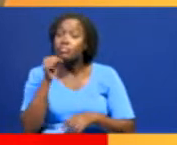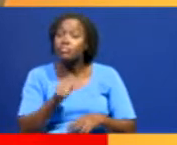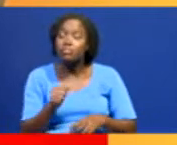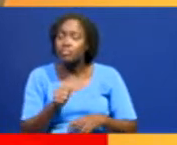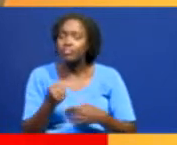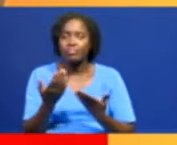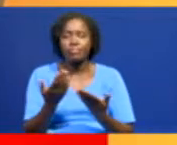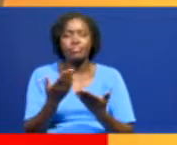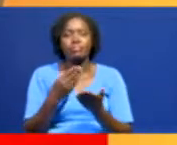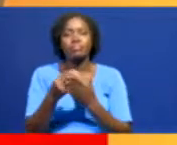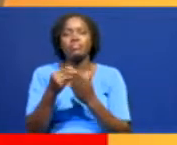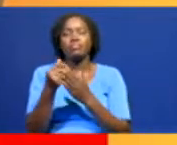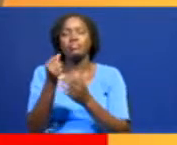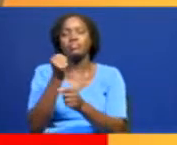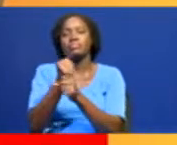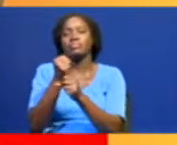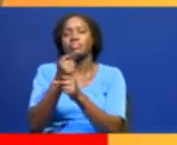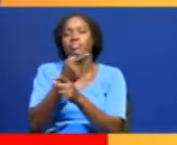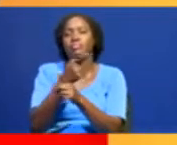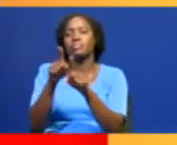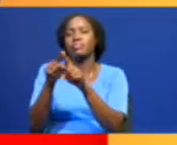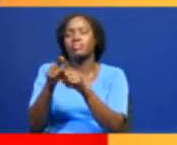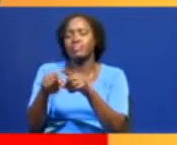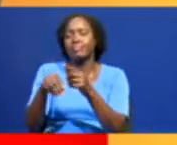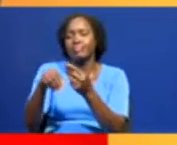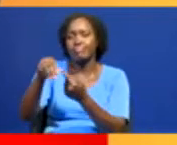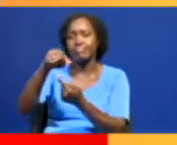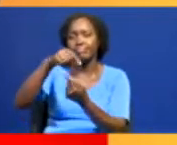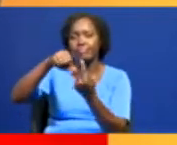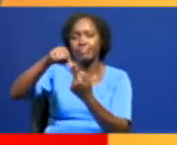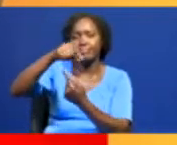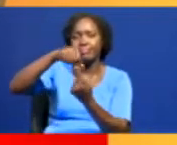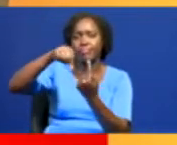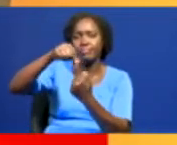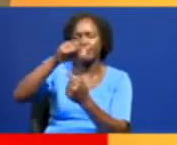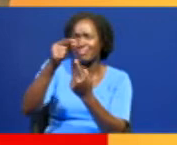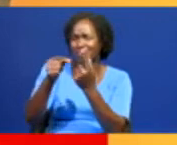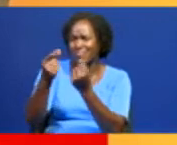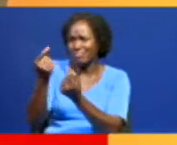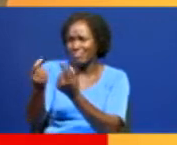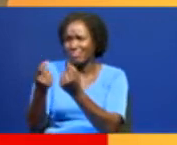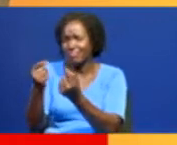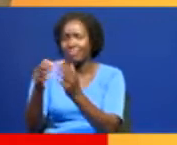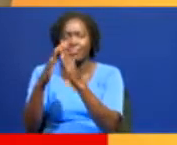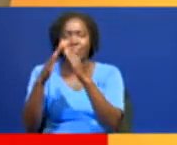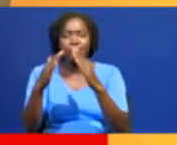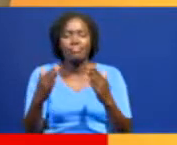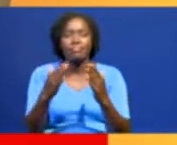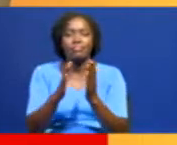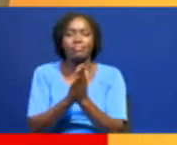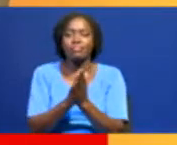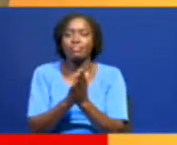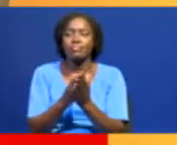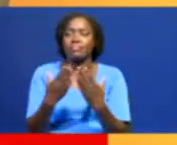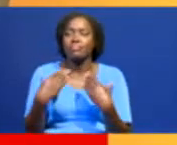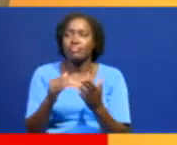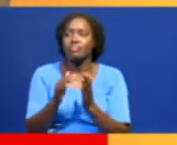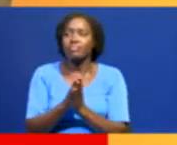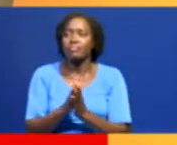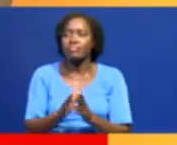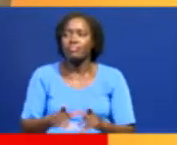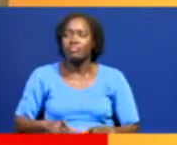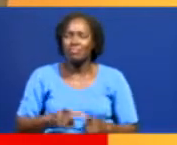Yanashughulikiwa na hii Finance Act. Yanashughulikiwa pia mambo ya fertilizer kupeanwa kwa uchache. Yeah. Mambo ya nyumba za mm-hmm. kupea watu ambao wanaishi katika